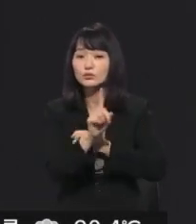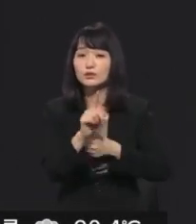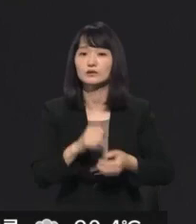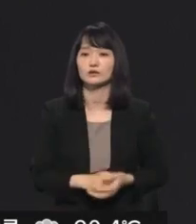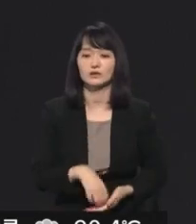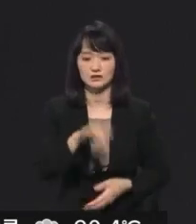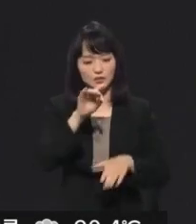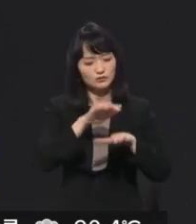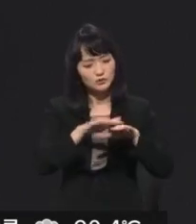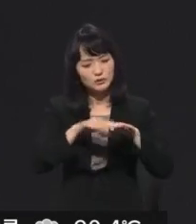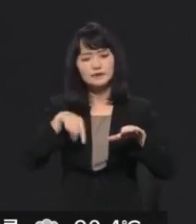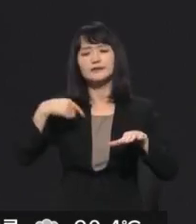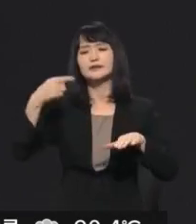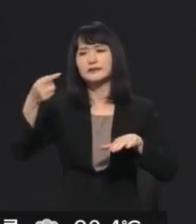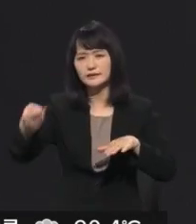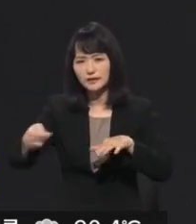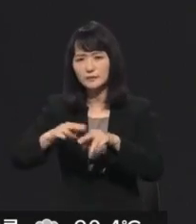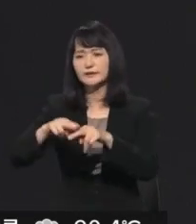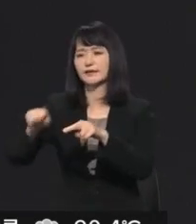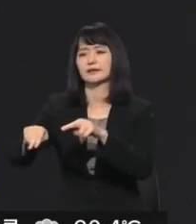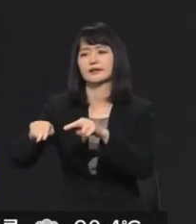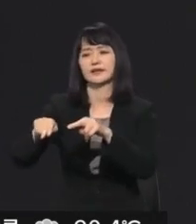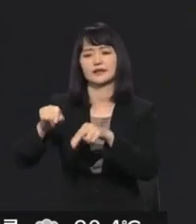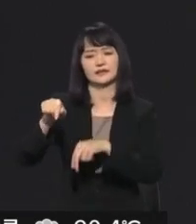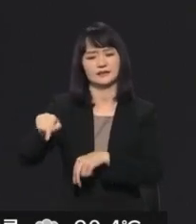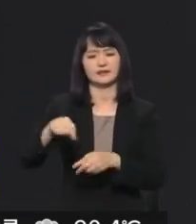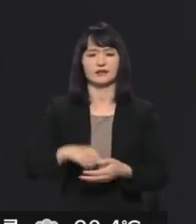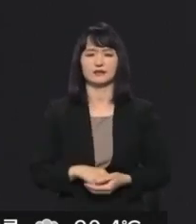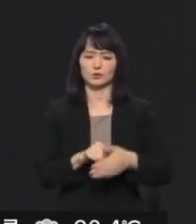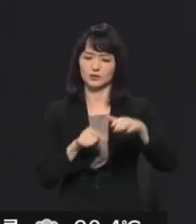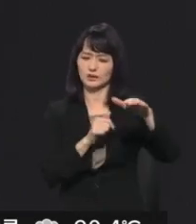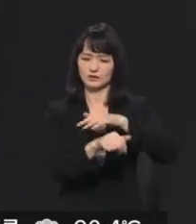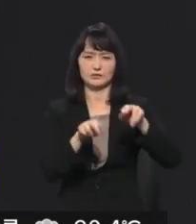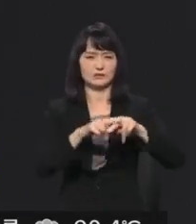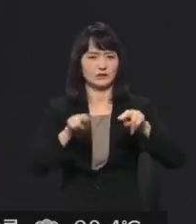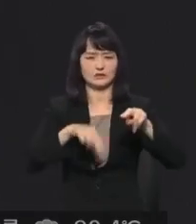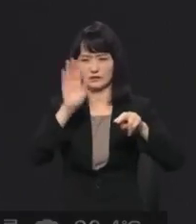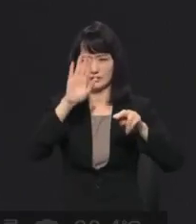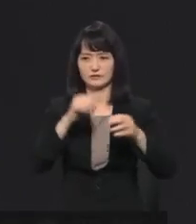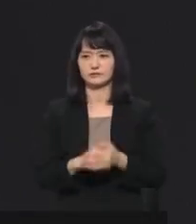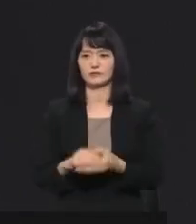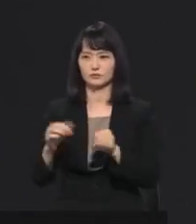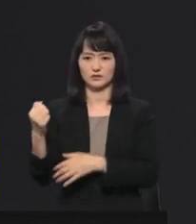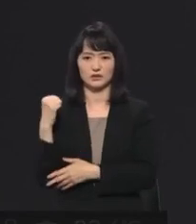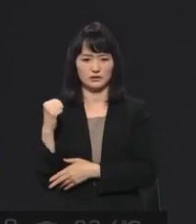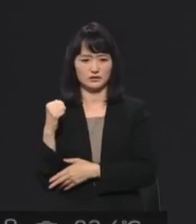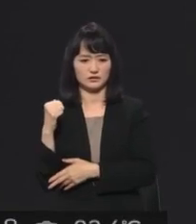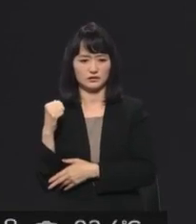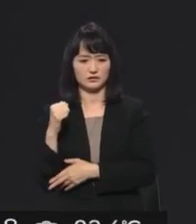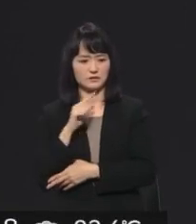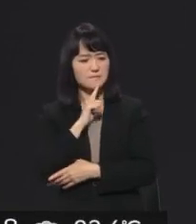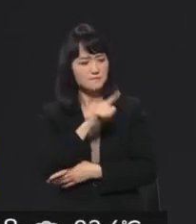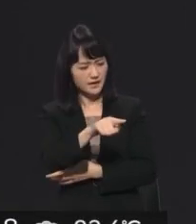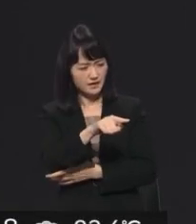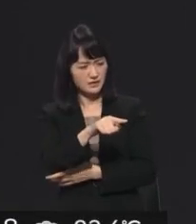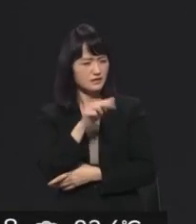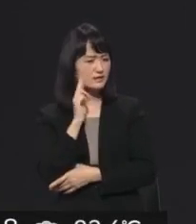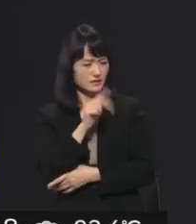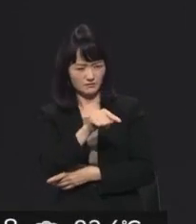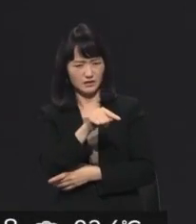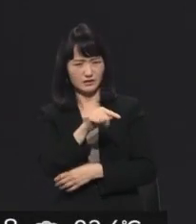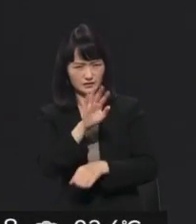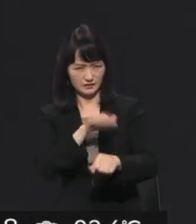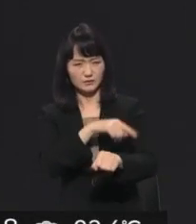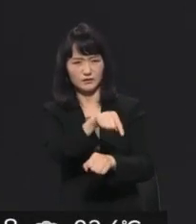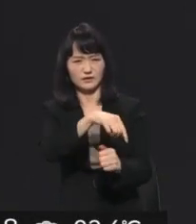수술한다고 해서 사퇴할 생각이 없는 것을 빛이 니까 당내에 많은 분들이 너무 안다 너무 안되지 돌고 돌아 이야기에 나오는 거거든요 혹시나